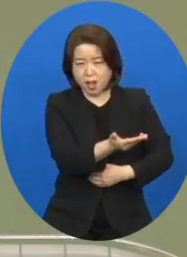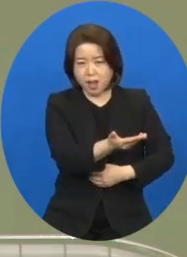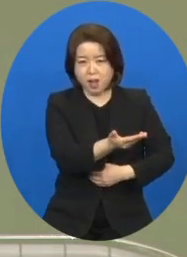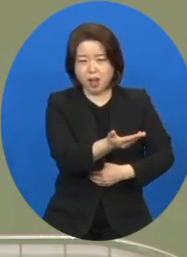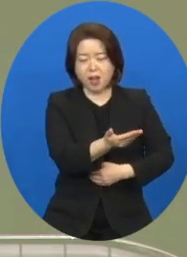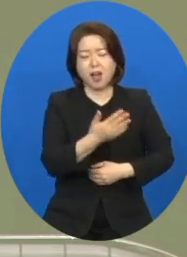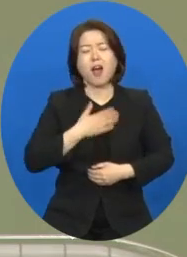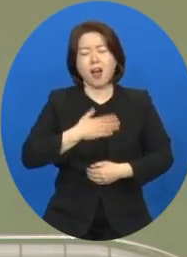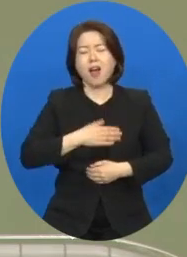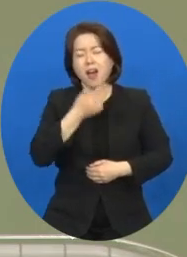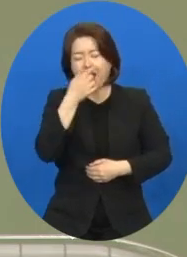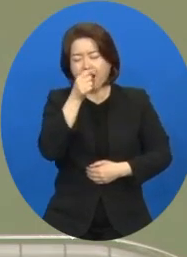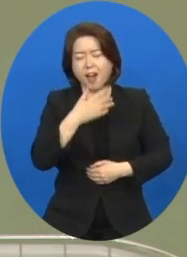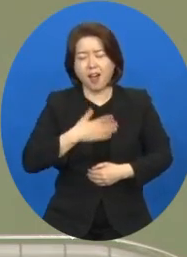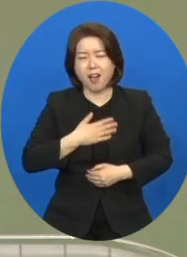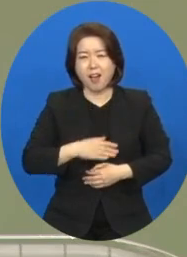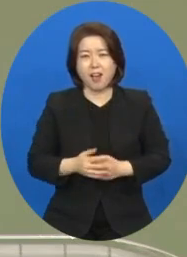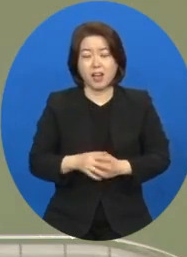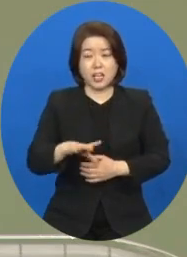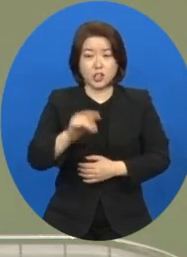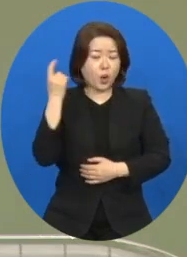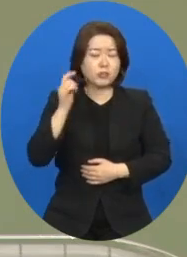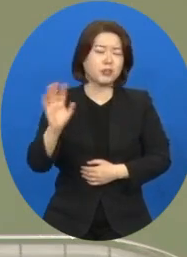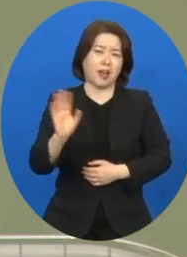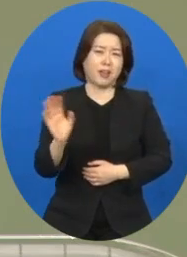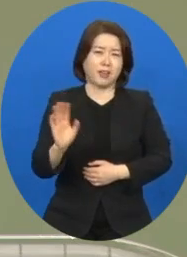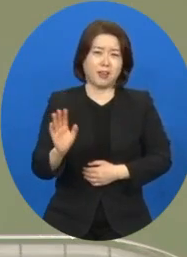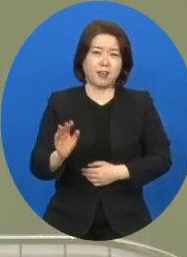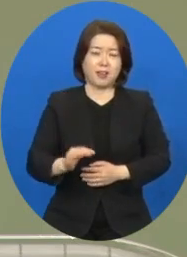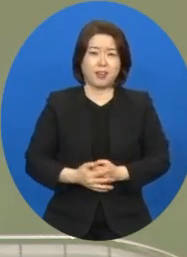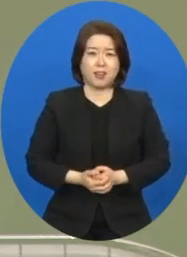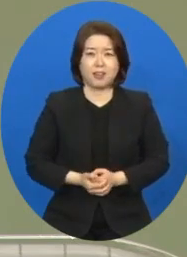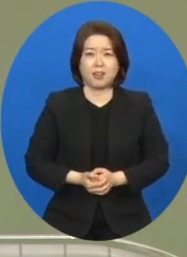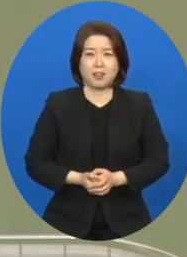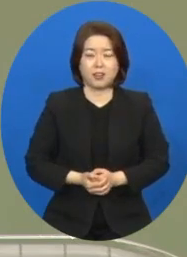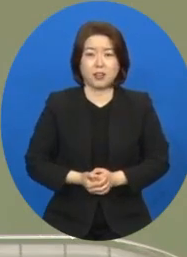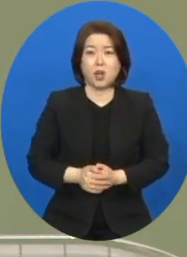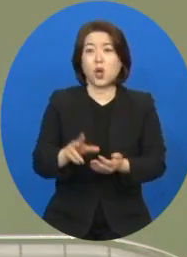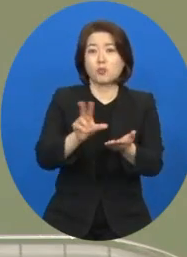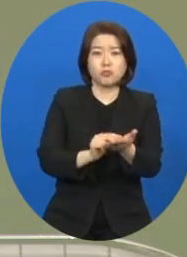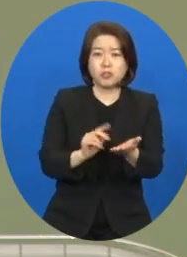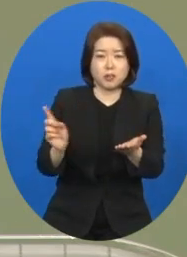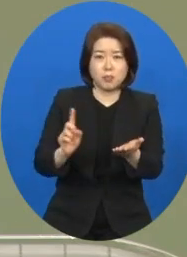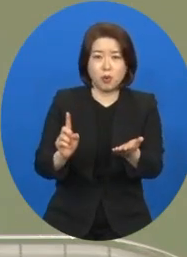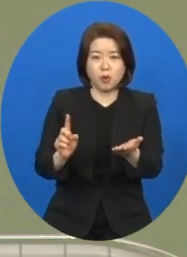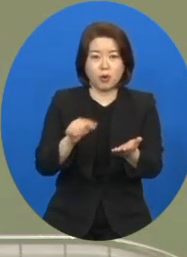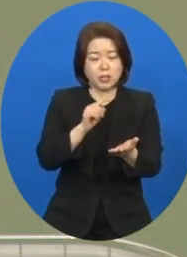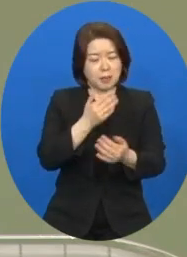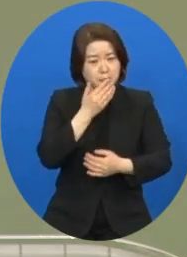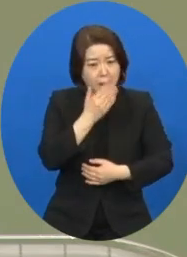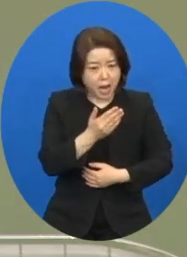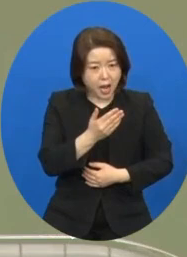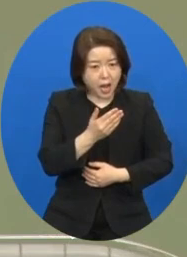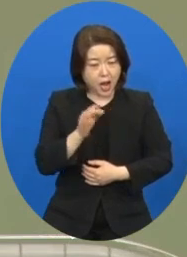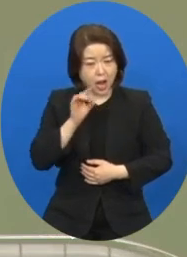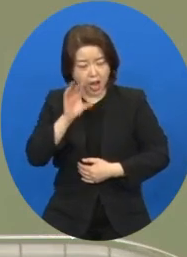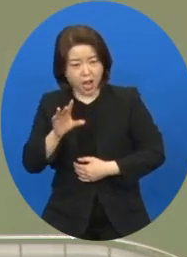알아요. 그 말 처음 들은 사람 없을 거예요. 문제는 되냐 문제죠.